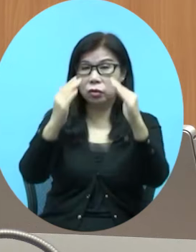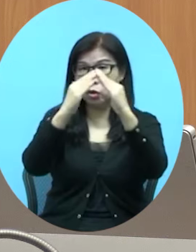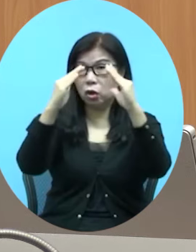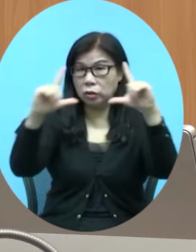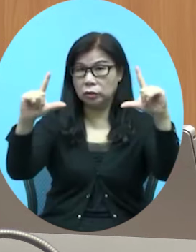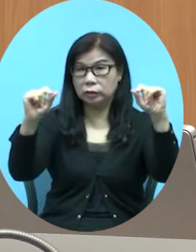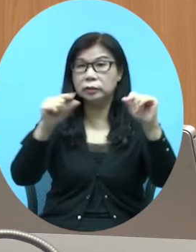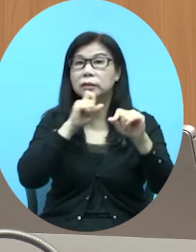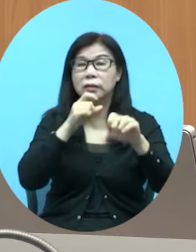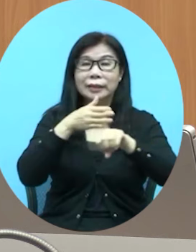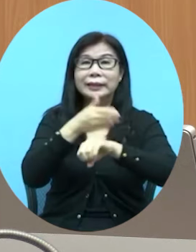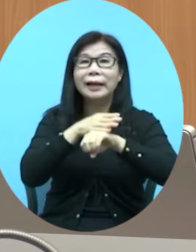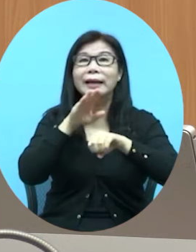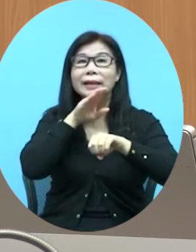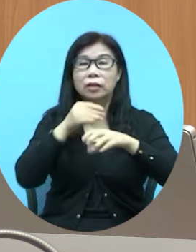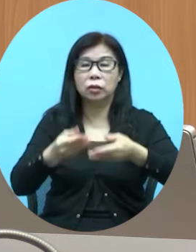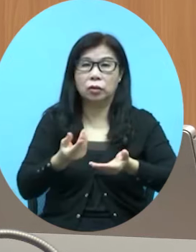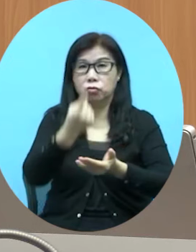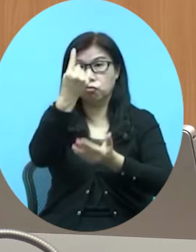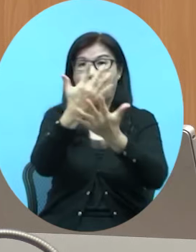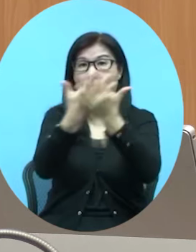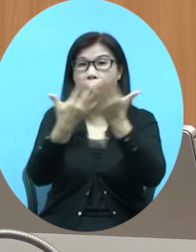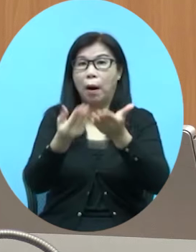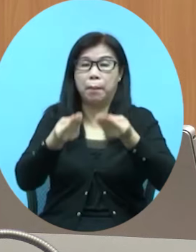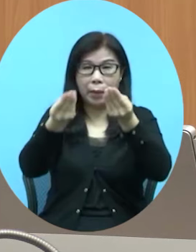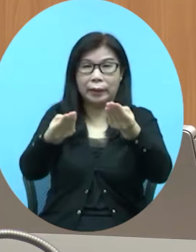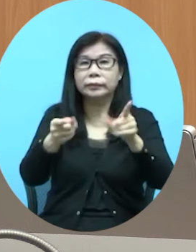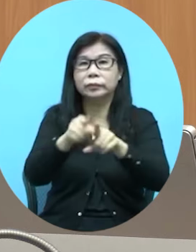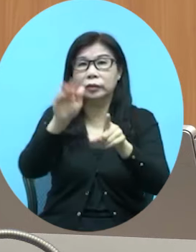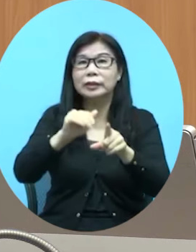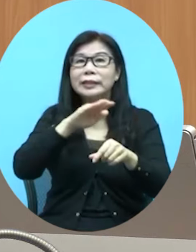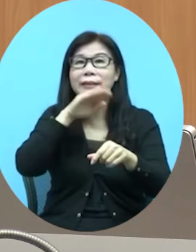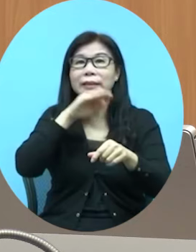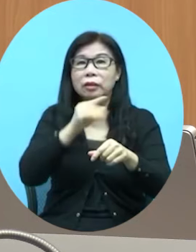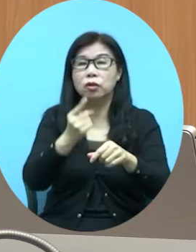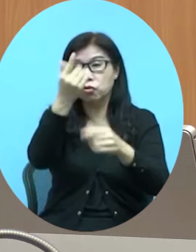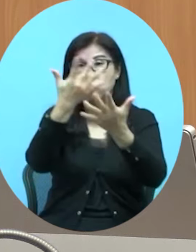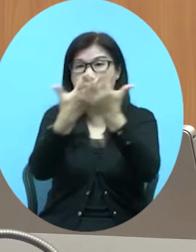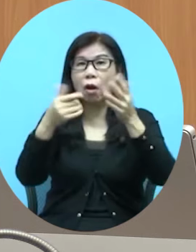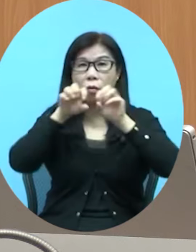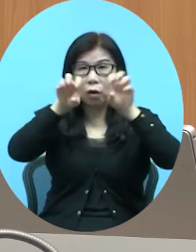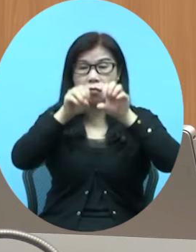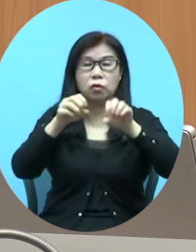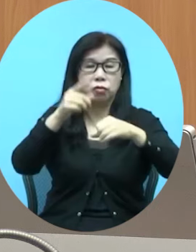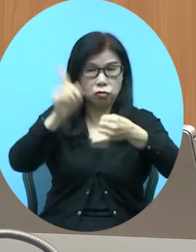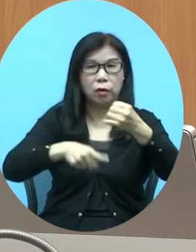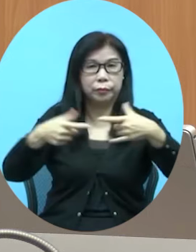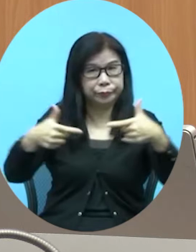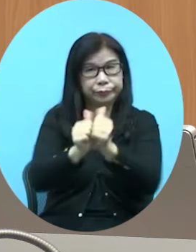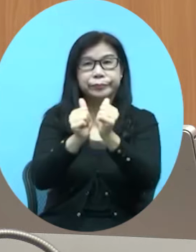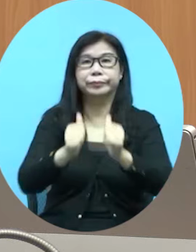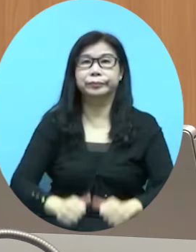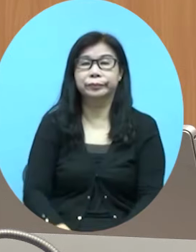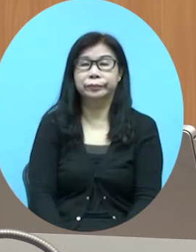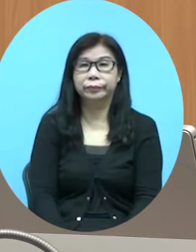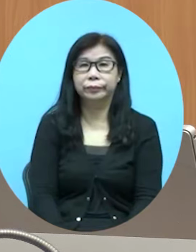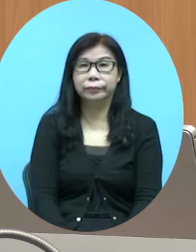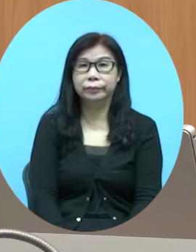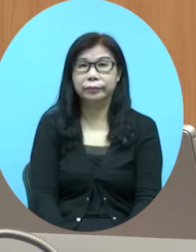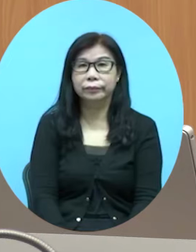稍后我们会放上网或者是等到网上的位置等到网